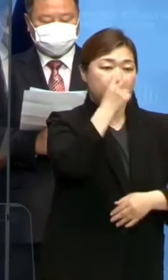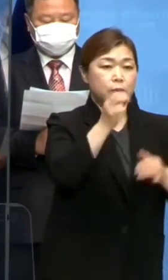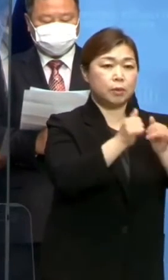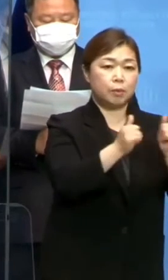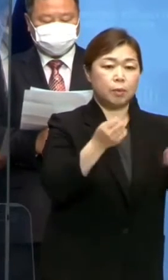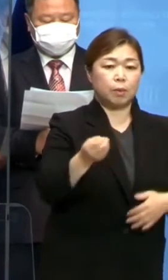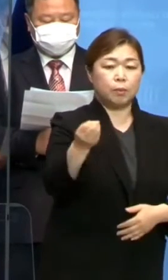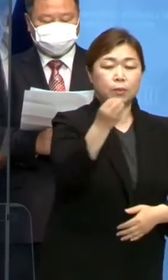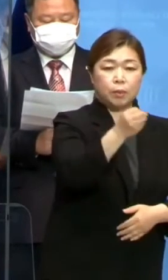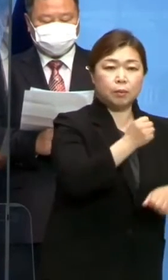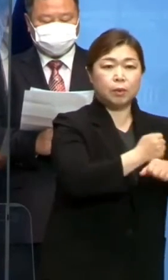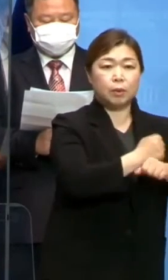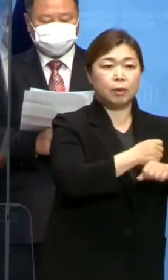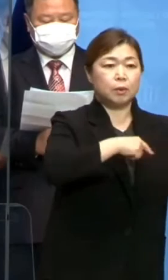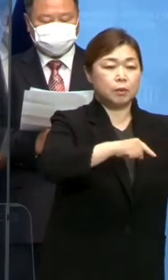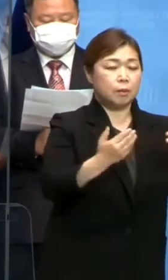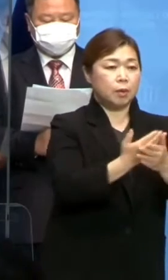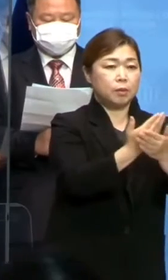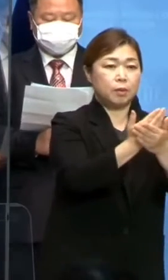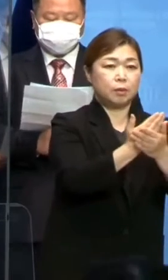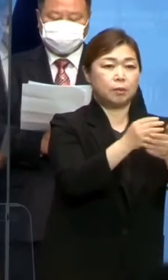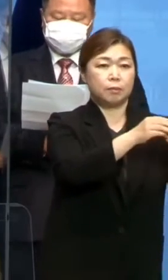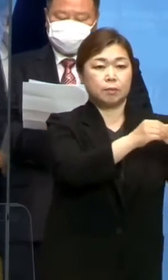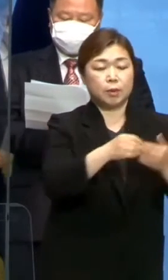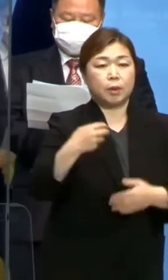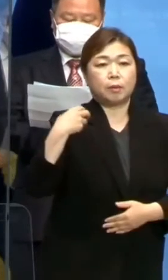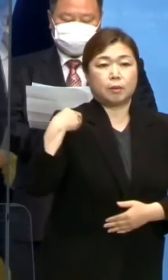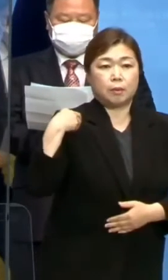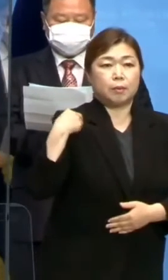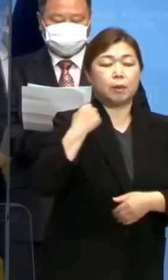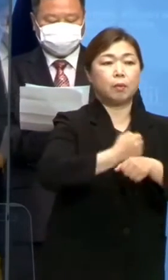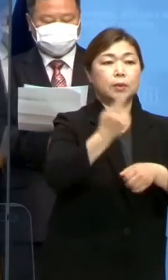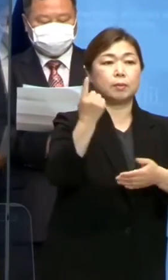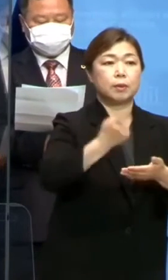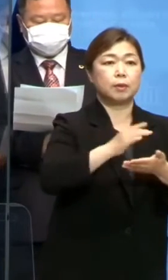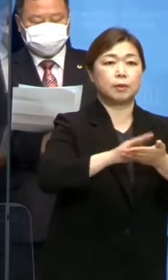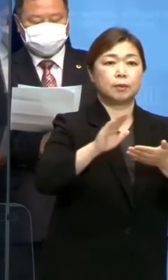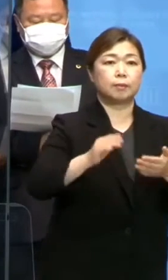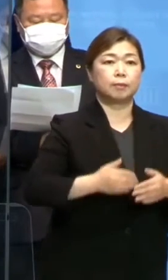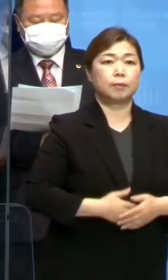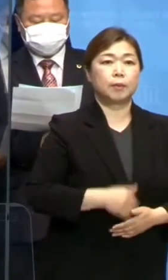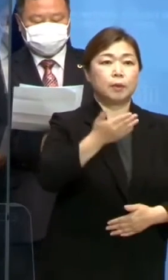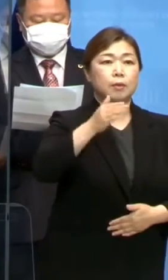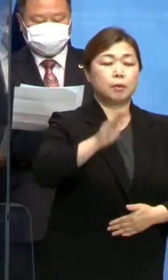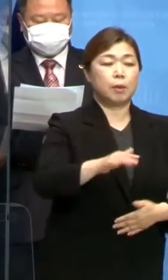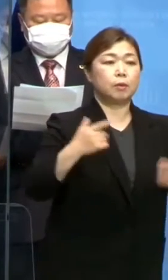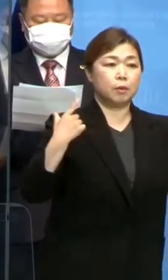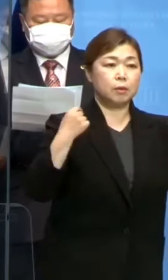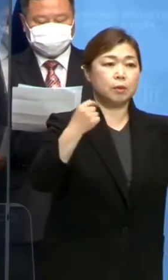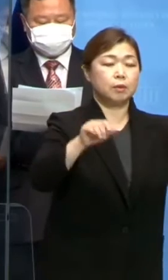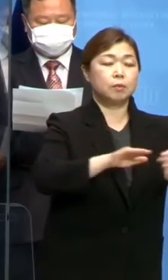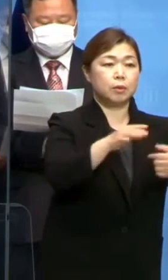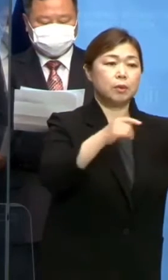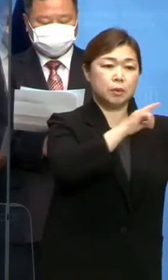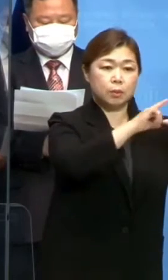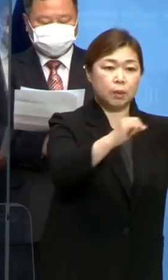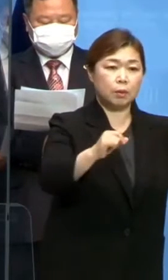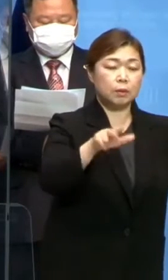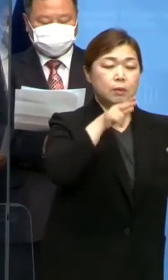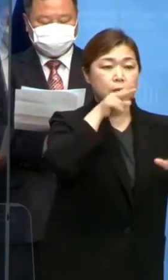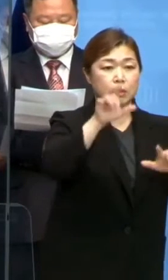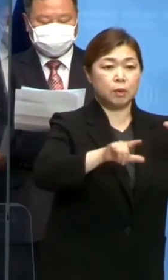누비며 지방자치 발전에 견인차 역할을 수행해 왔습니다 하지만 여전히 우리 지방자치